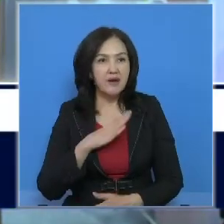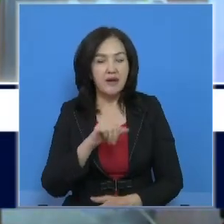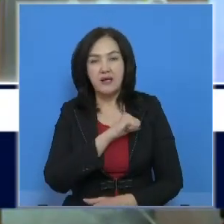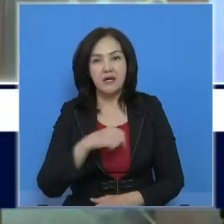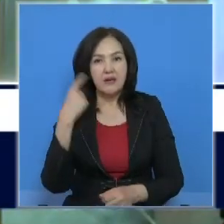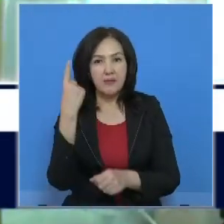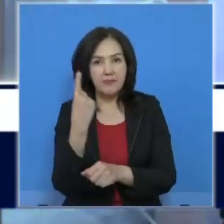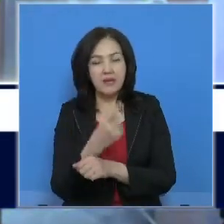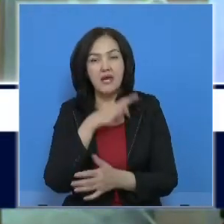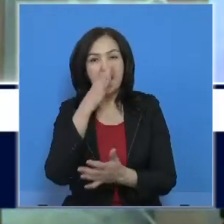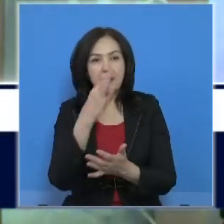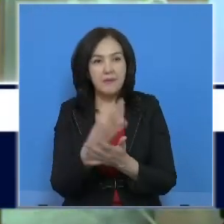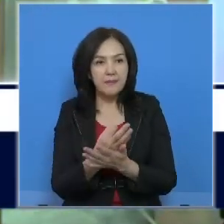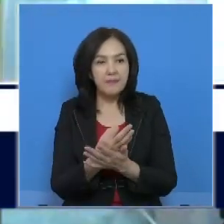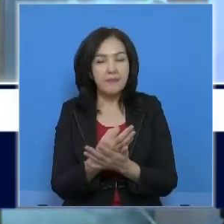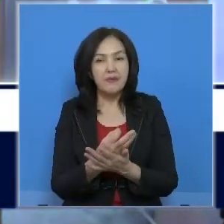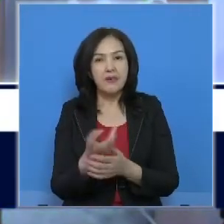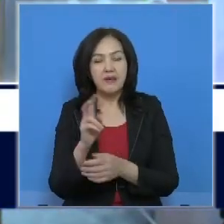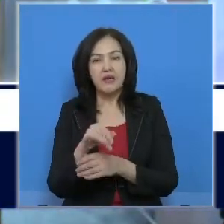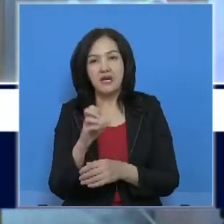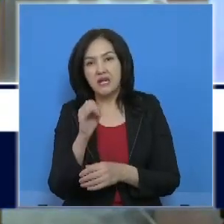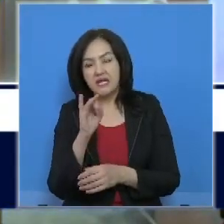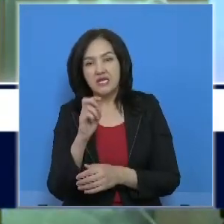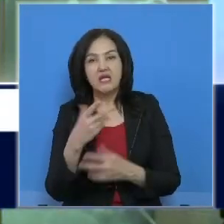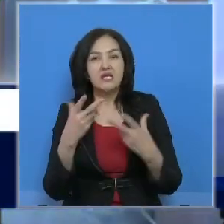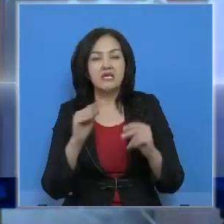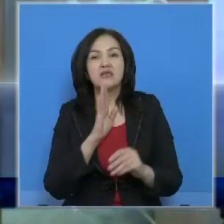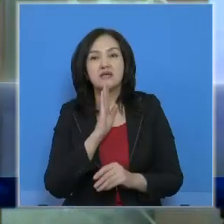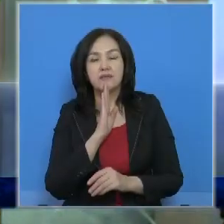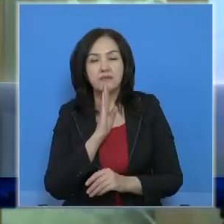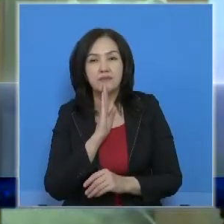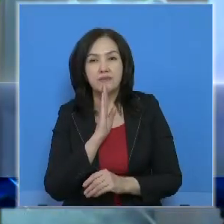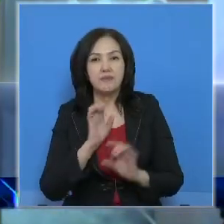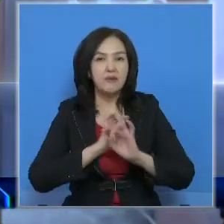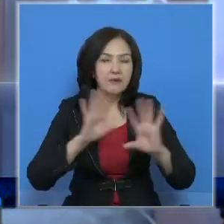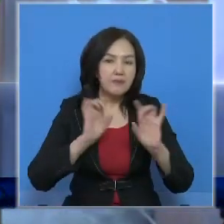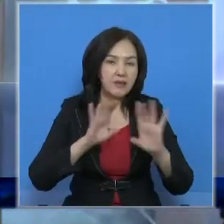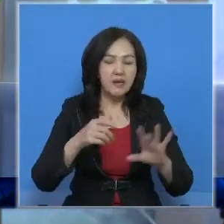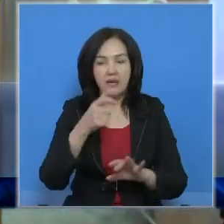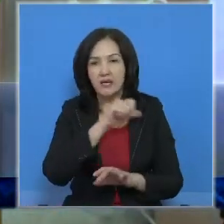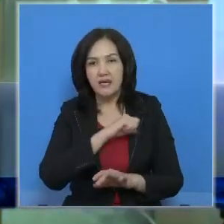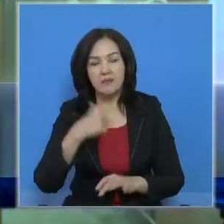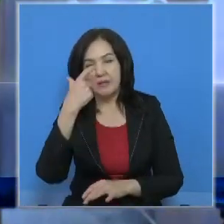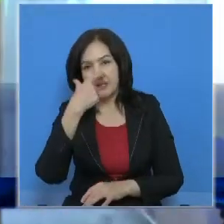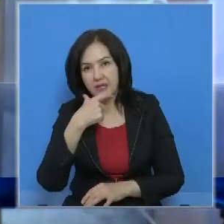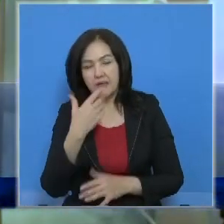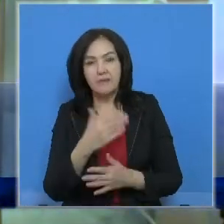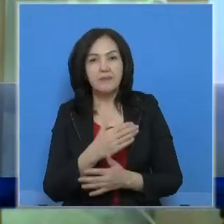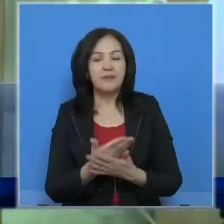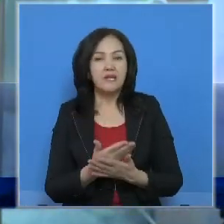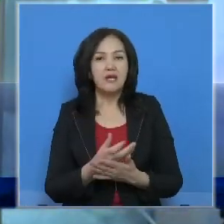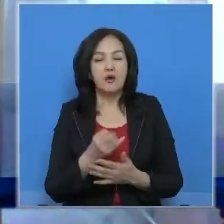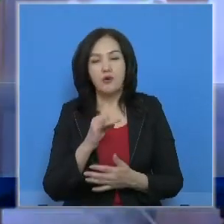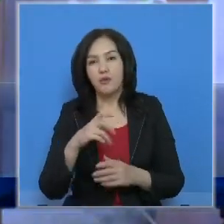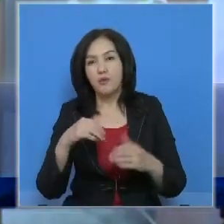Самое первое и ответственное – это, конечно же, визитная карточка, где девушки расскажут о себе сами. Далее будет